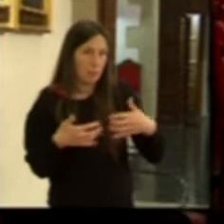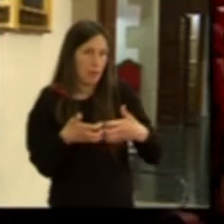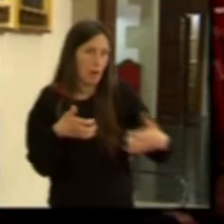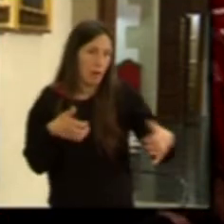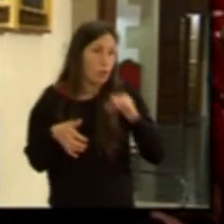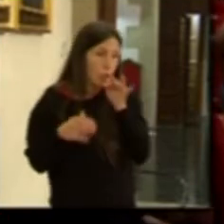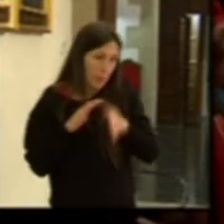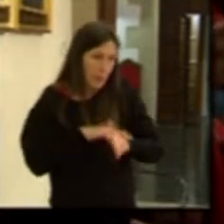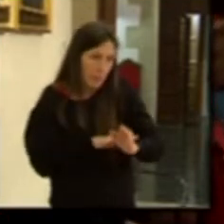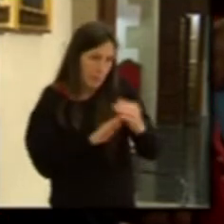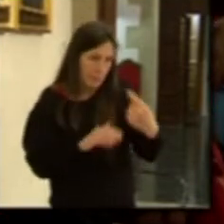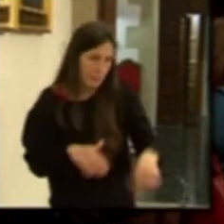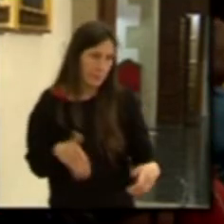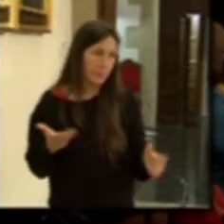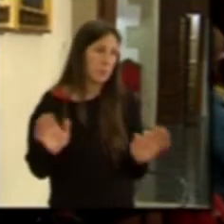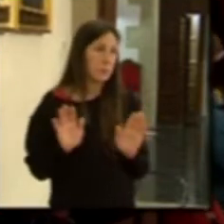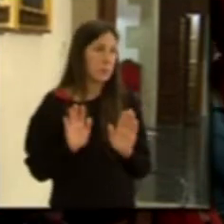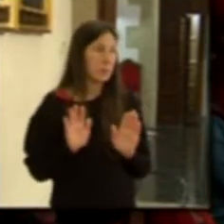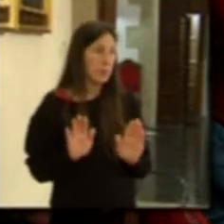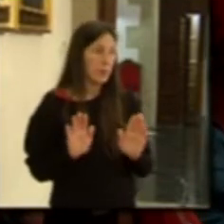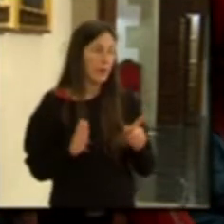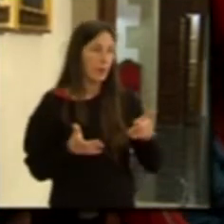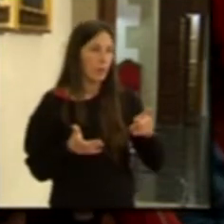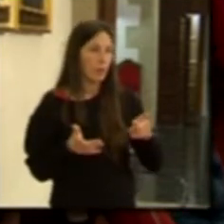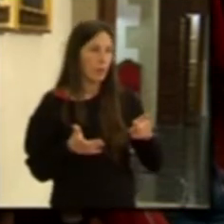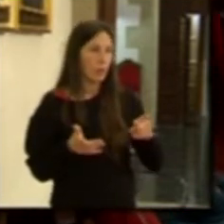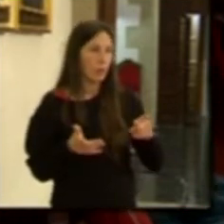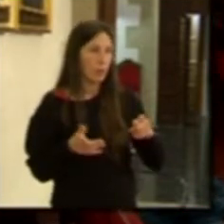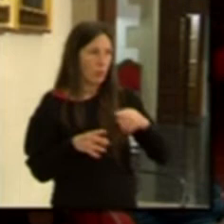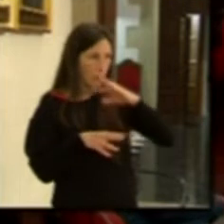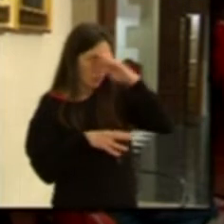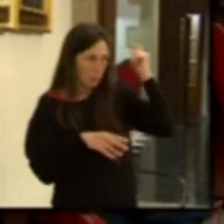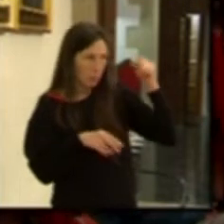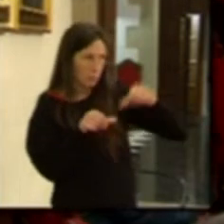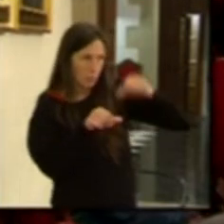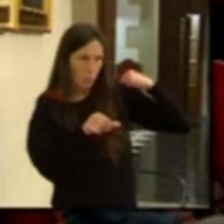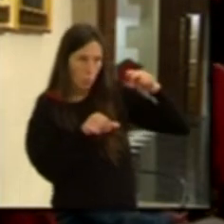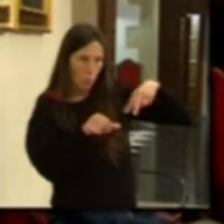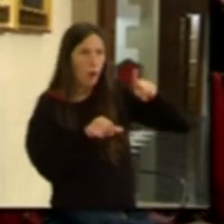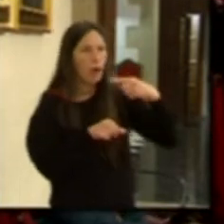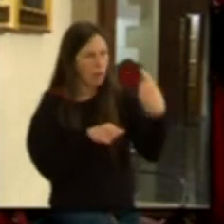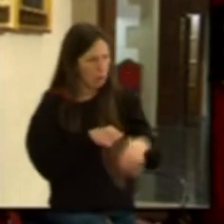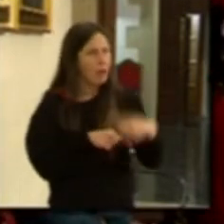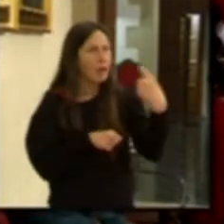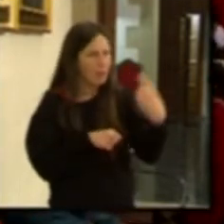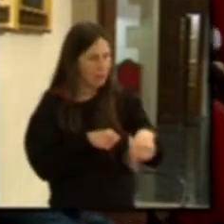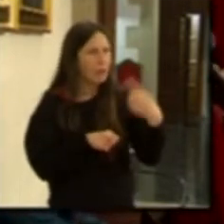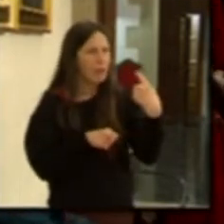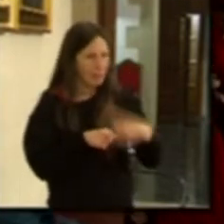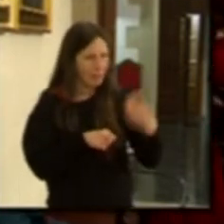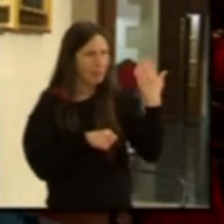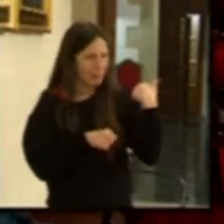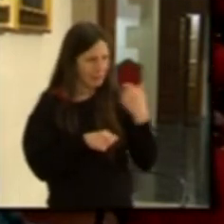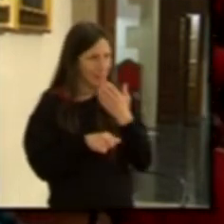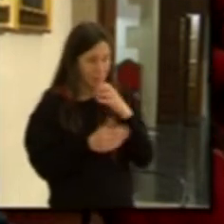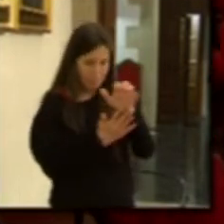més. La pregunta és, això no ho hem viscut mai? I tant. Recordo, jo us ho explicaré ara, però no fa gaires mesos, un